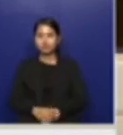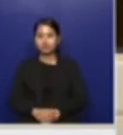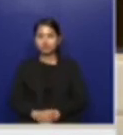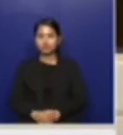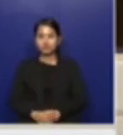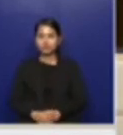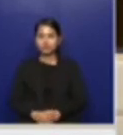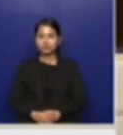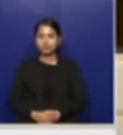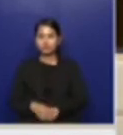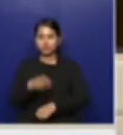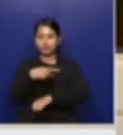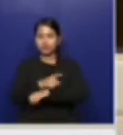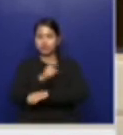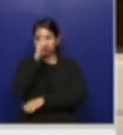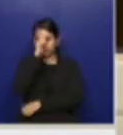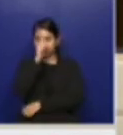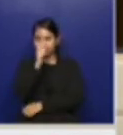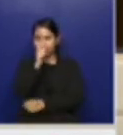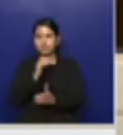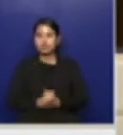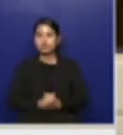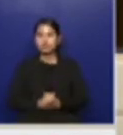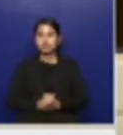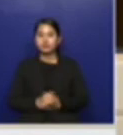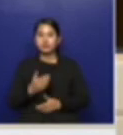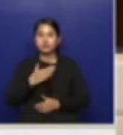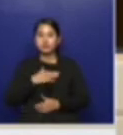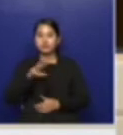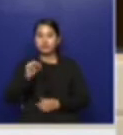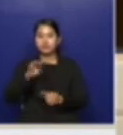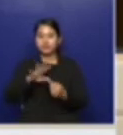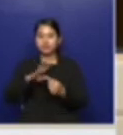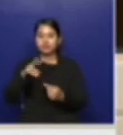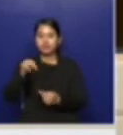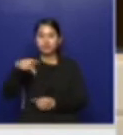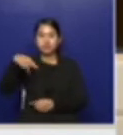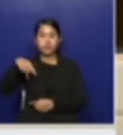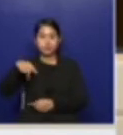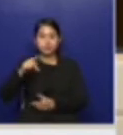กราบเรียนท่านประธานที่เคารพกับผมมานพคีรีภูวดล